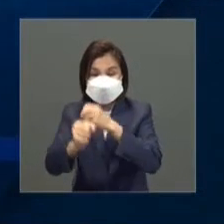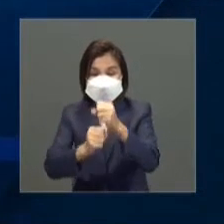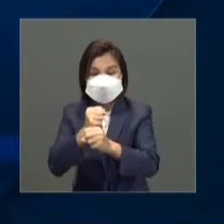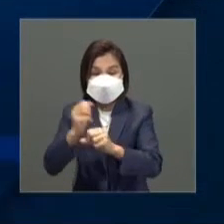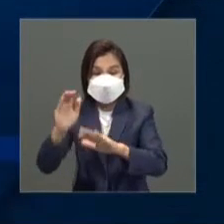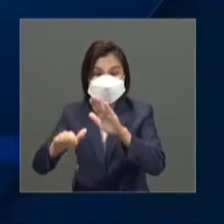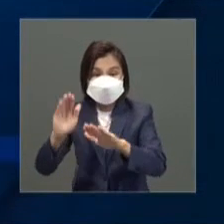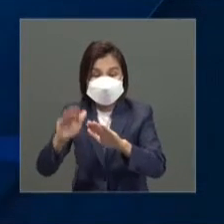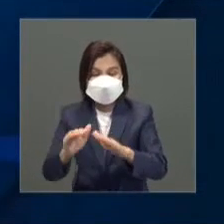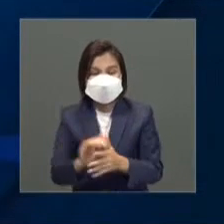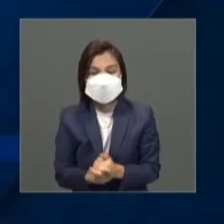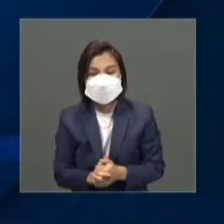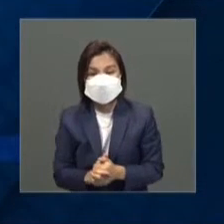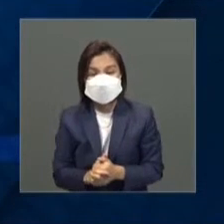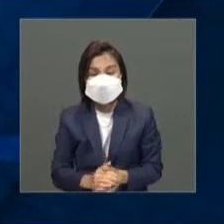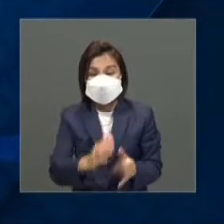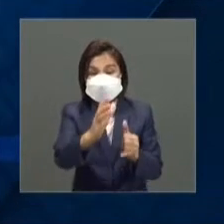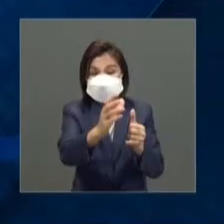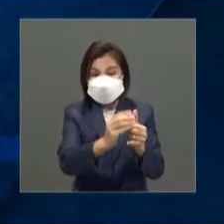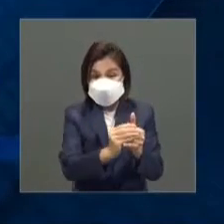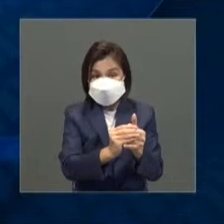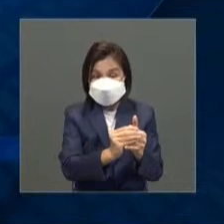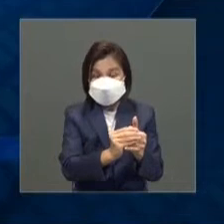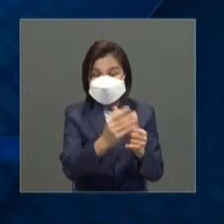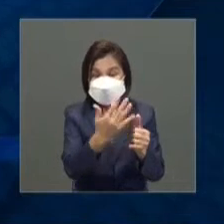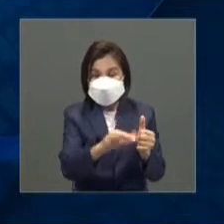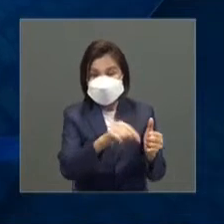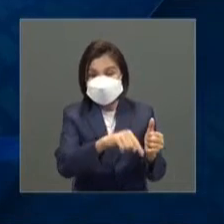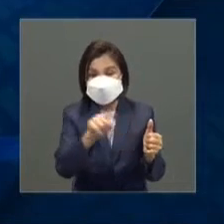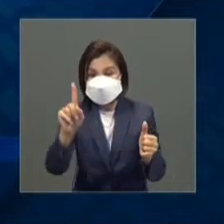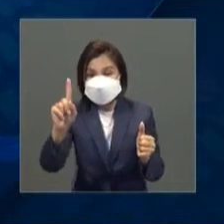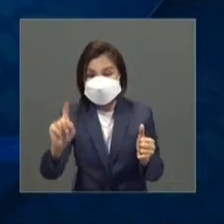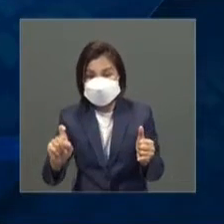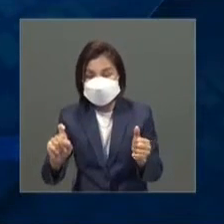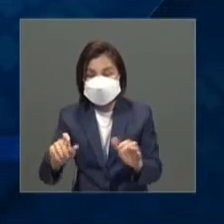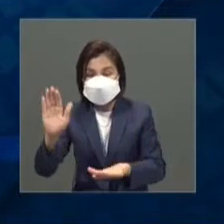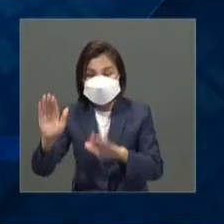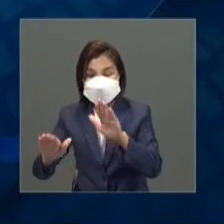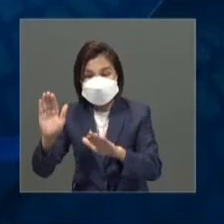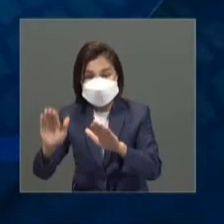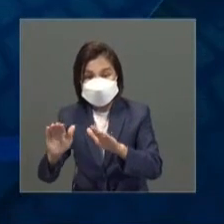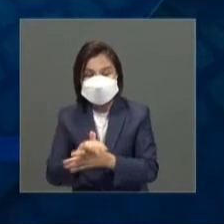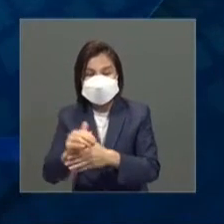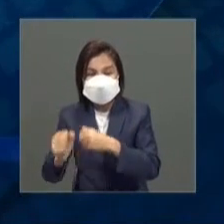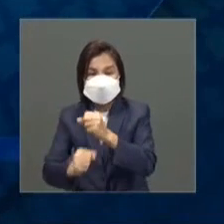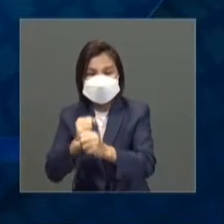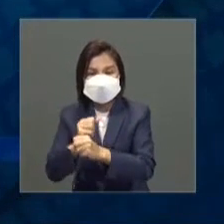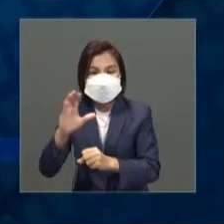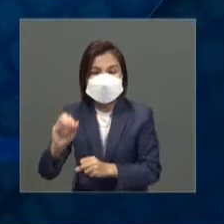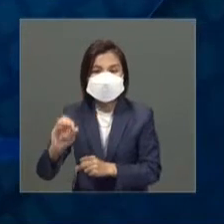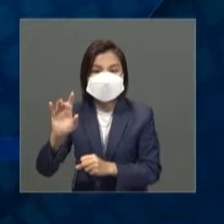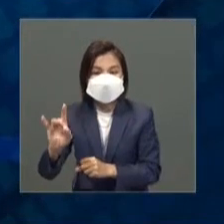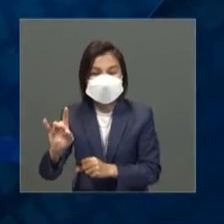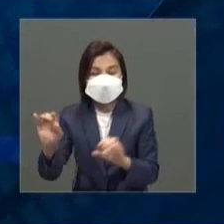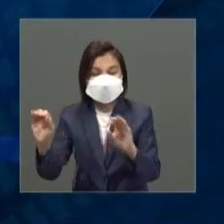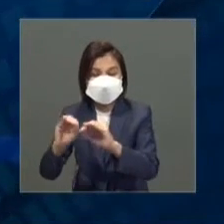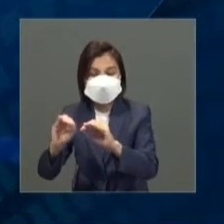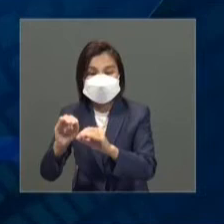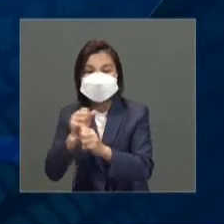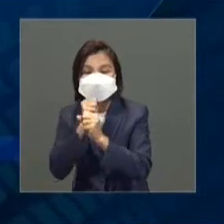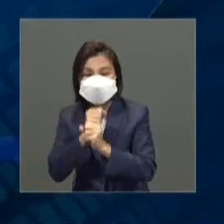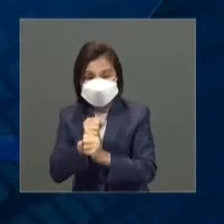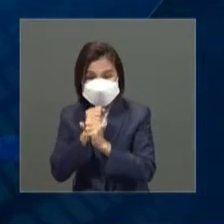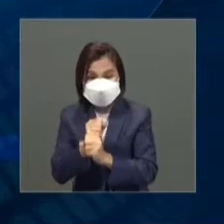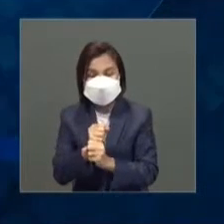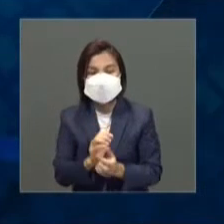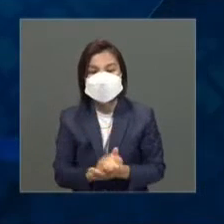ที่เสียชีวิตผู้ที่ติดเชื้อนะครับส่วนคนที่เสียชีวิต104รายค่ากลางจะอยู่ที่58ออกไปทางสูงอายุนิดๆนะครับยังไม่ถึงสูงอายุ